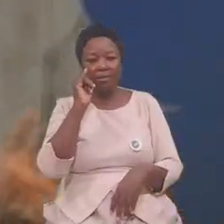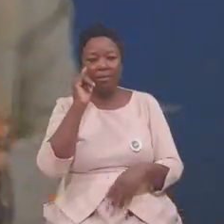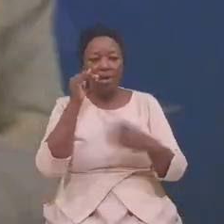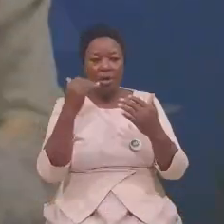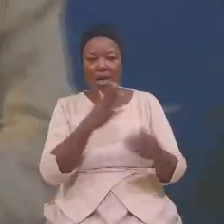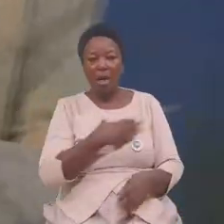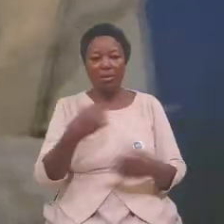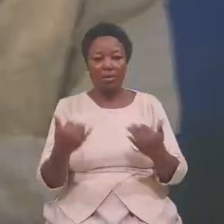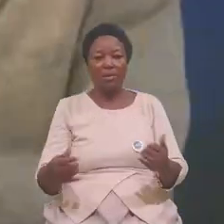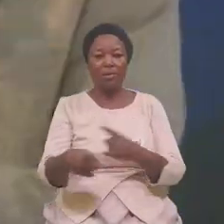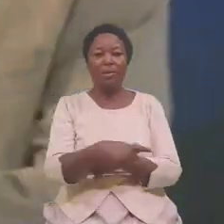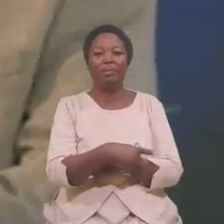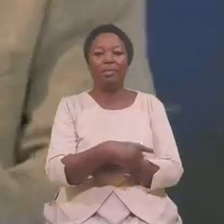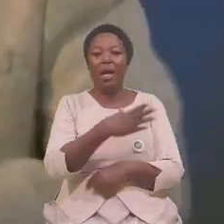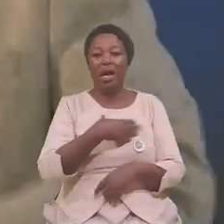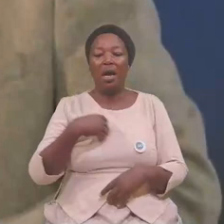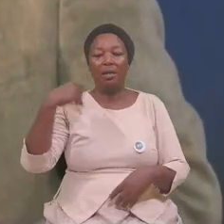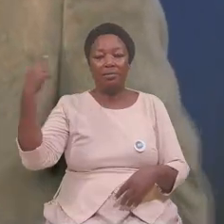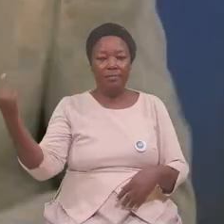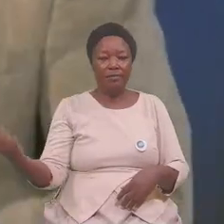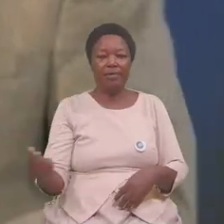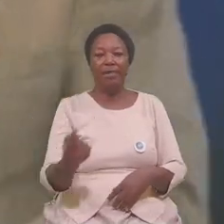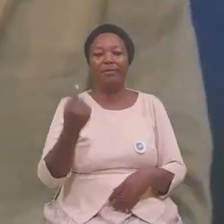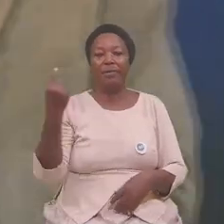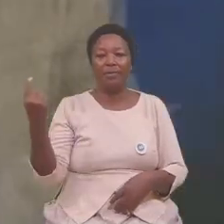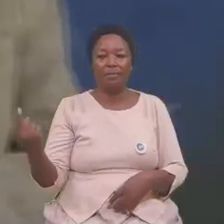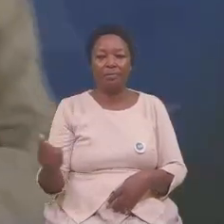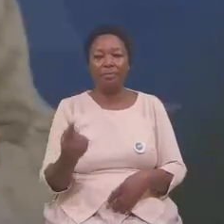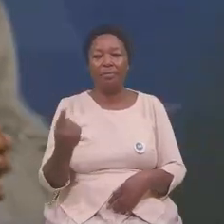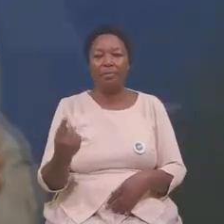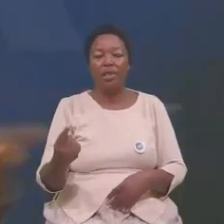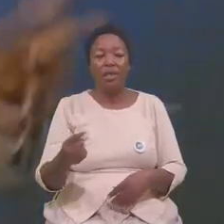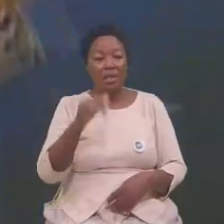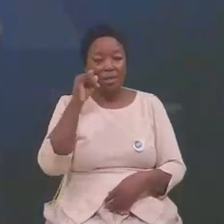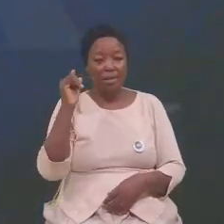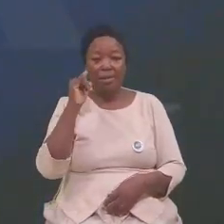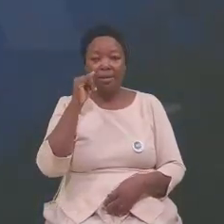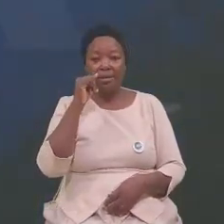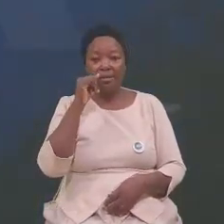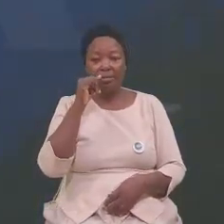aujourd'hui et éternellement. Hier, le passé,